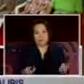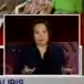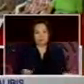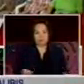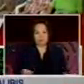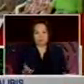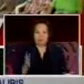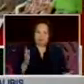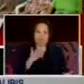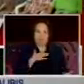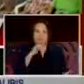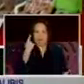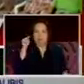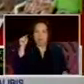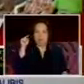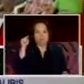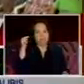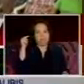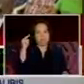Yan ang unang punto ko.